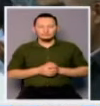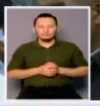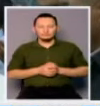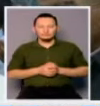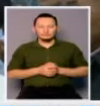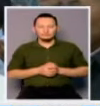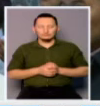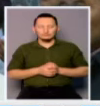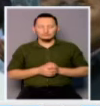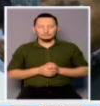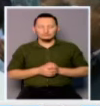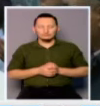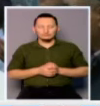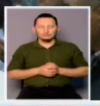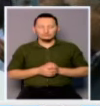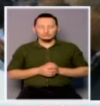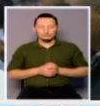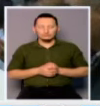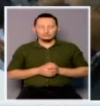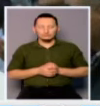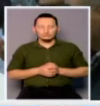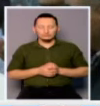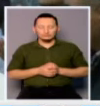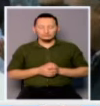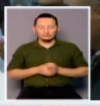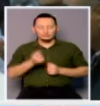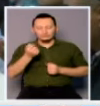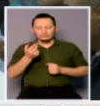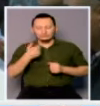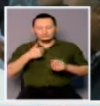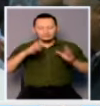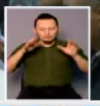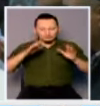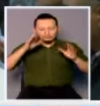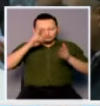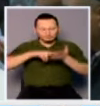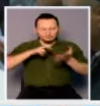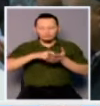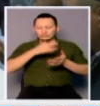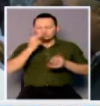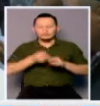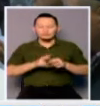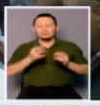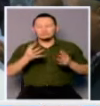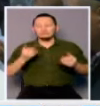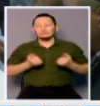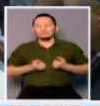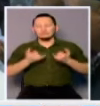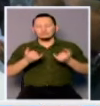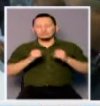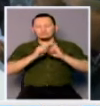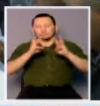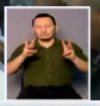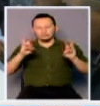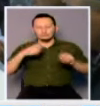әрине қасиетті. Әрине біз оған табынбаймыз. Біз оның қасиетті дүние